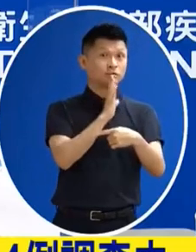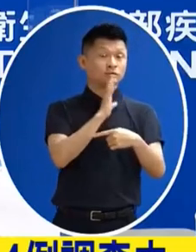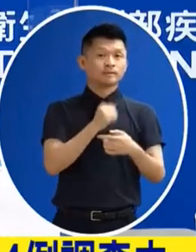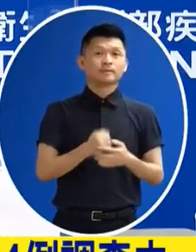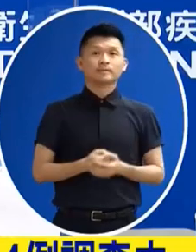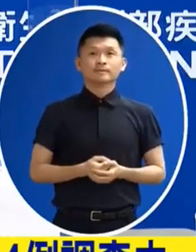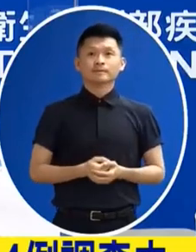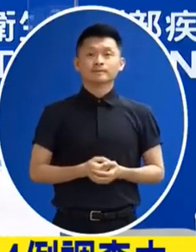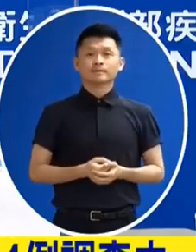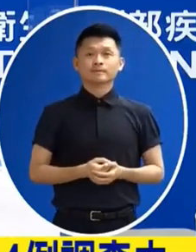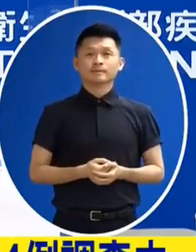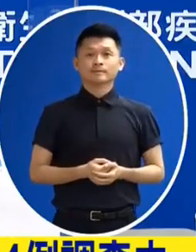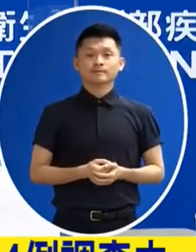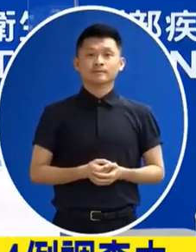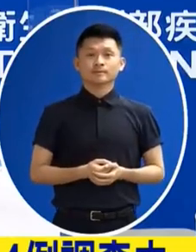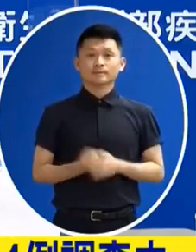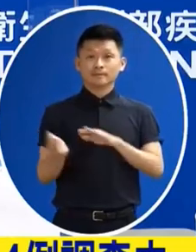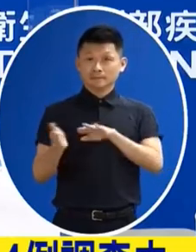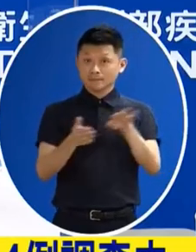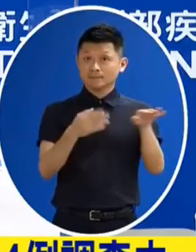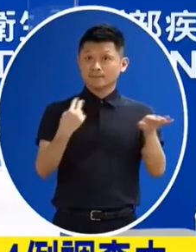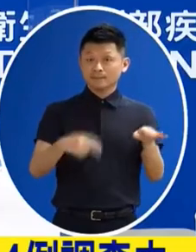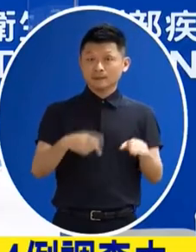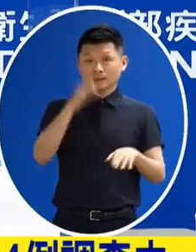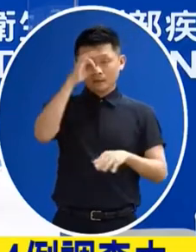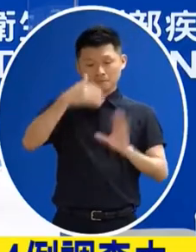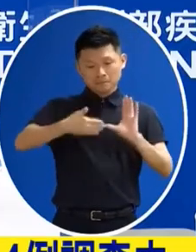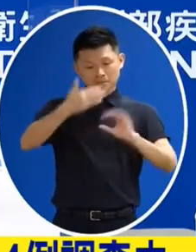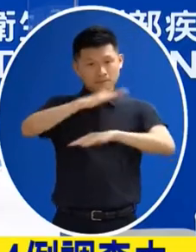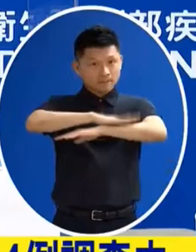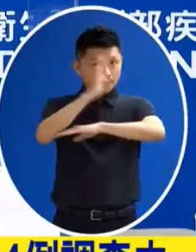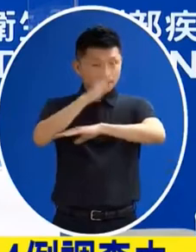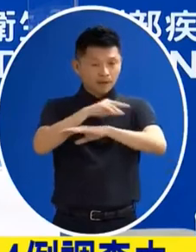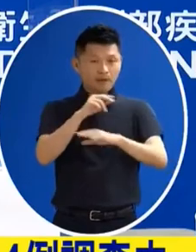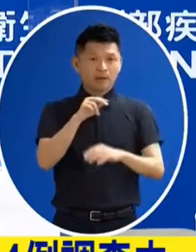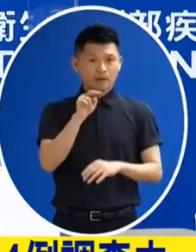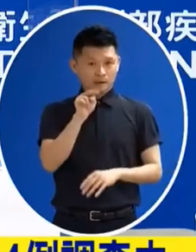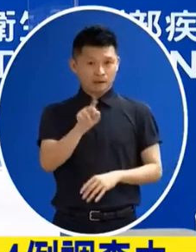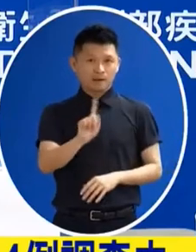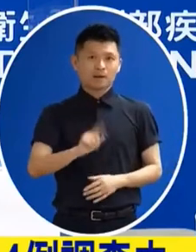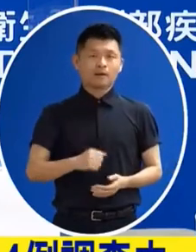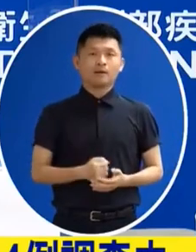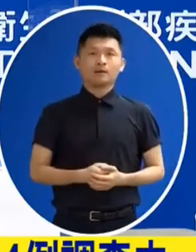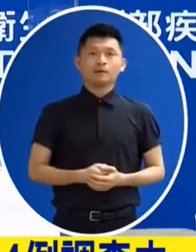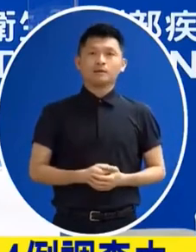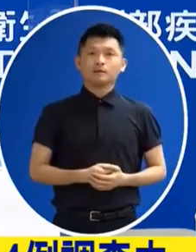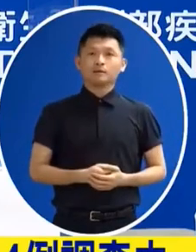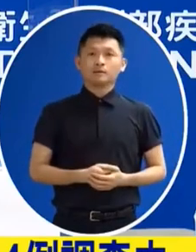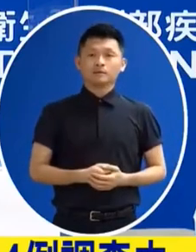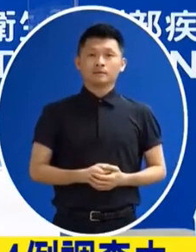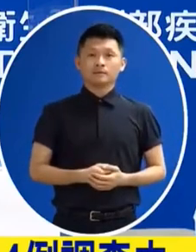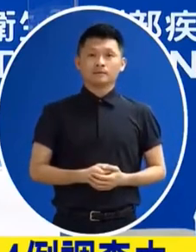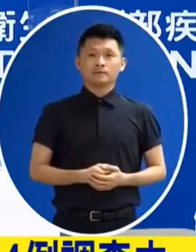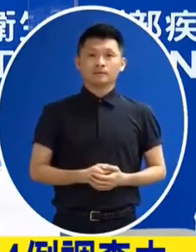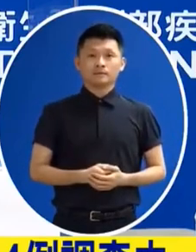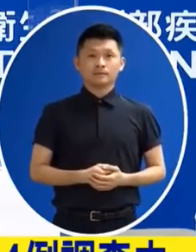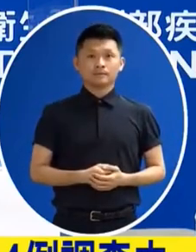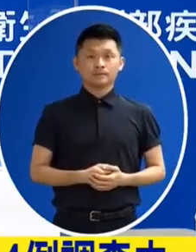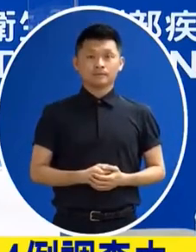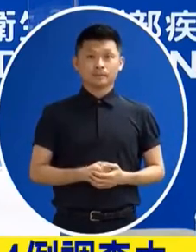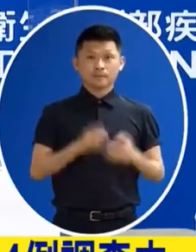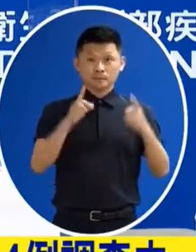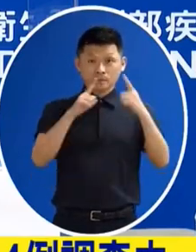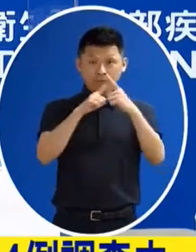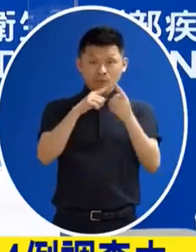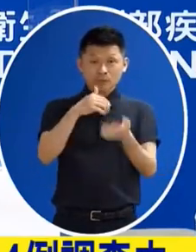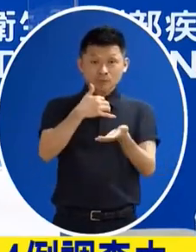17.39%。那我也看到有一些哈报道哈。说没有人用这个哈剂次